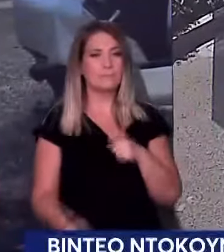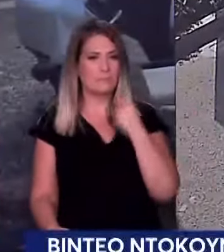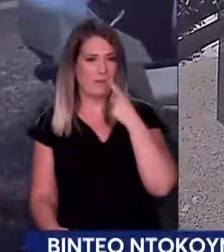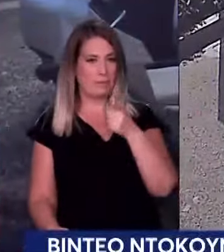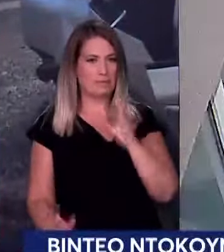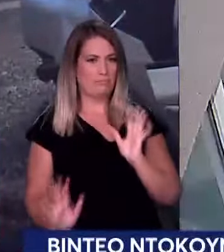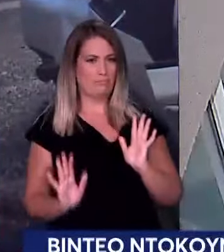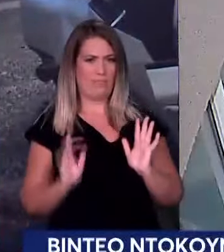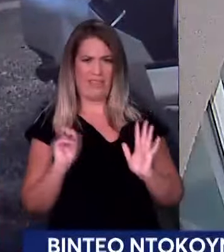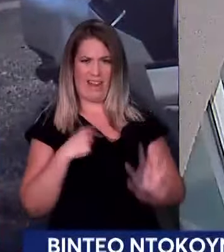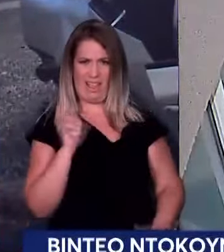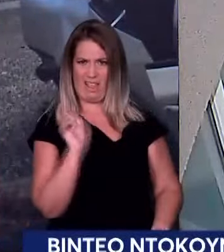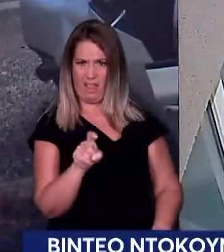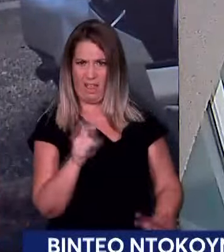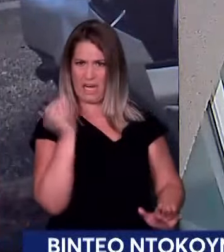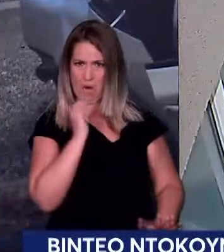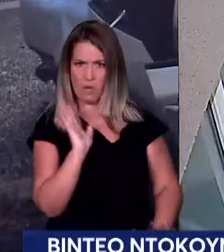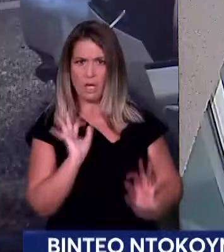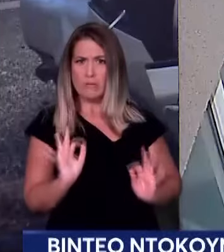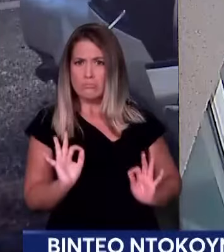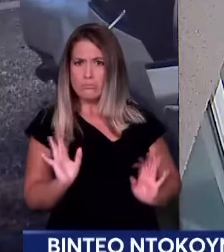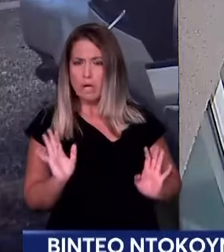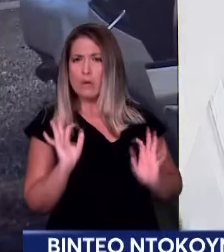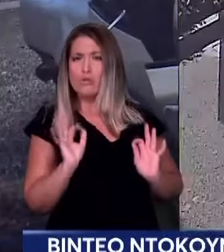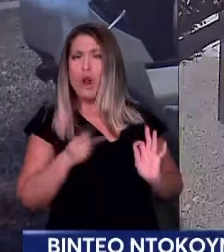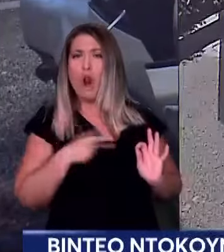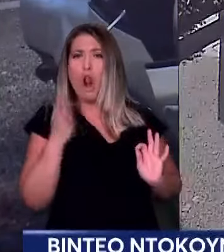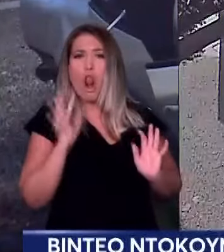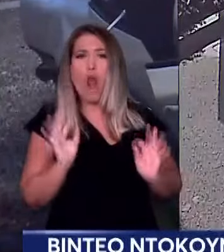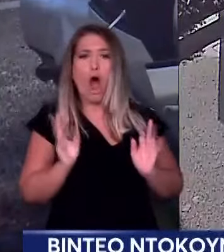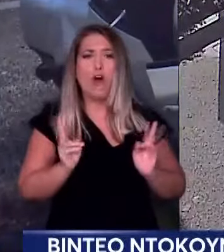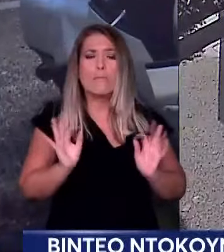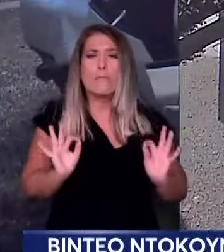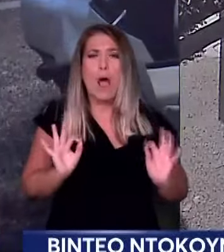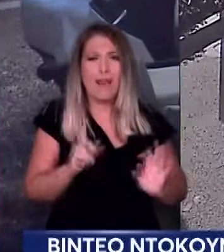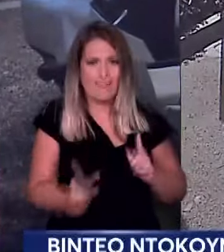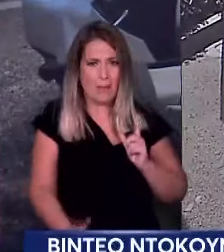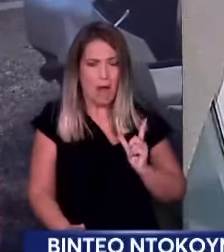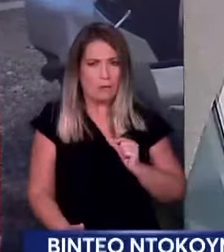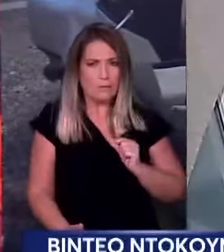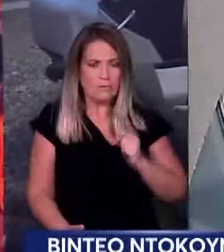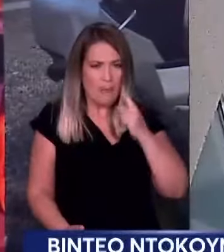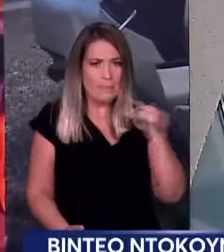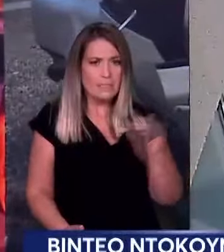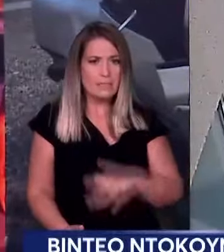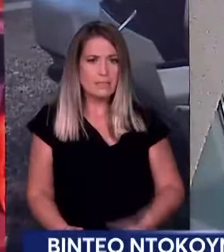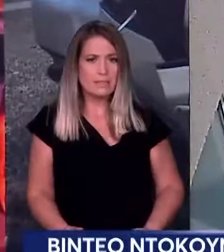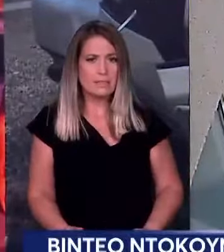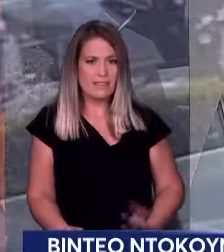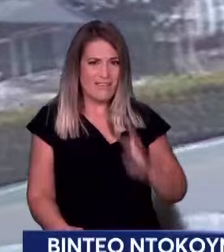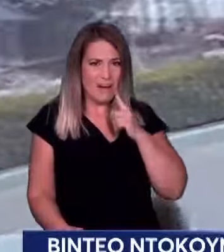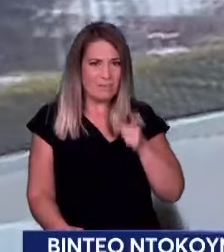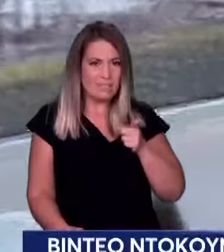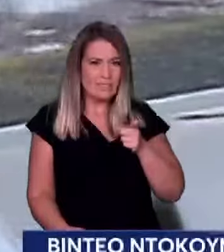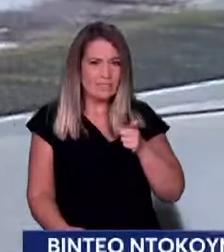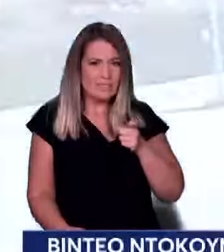κανονική. Δεν το έχουμε βάλει να πηγαίνει γρήγορα, πάει, αυτή είναι η ταχύτητά του, κοιτάξτε πώς πάει. Και δείτε πώς πατάει τις γραμμές